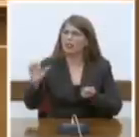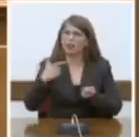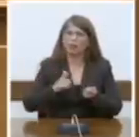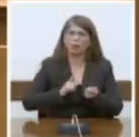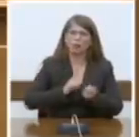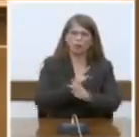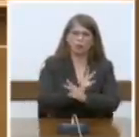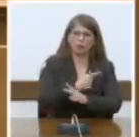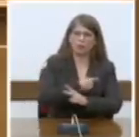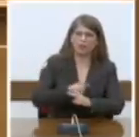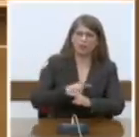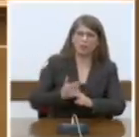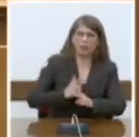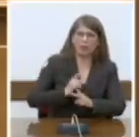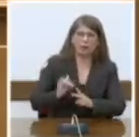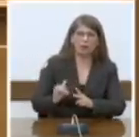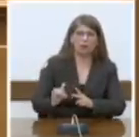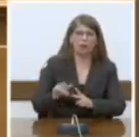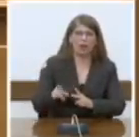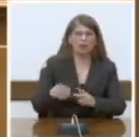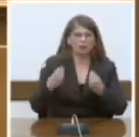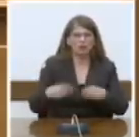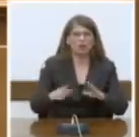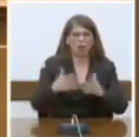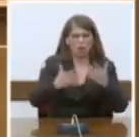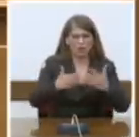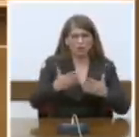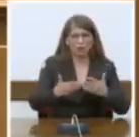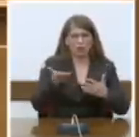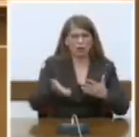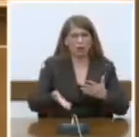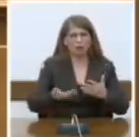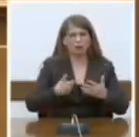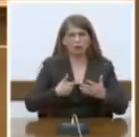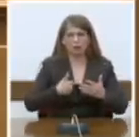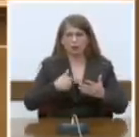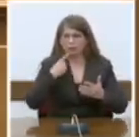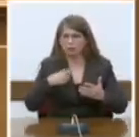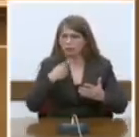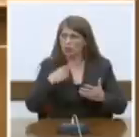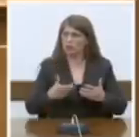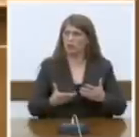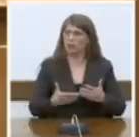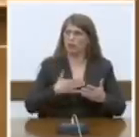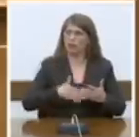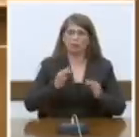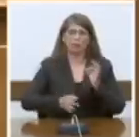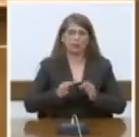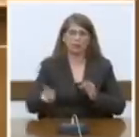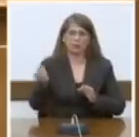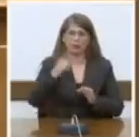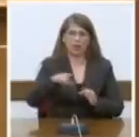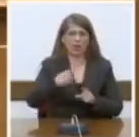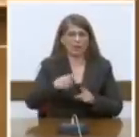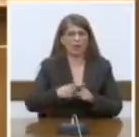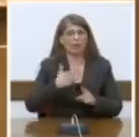σας. Μιλάμε για ένα κακόβουλο λογισμικό. Αυτό όμως εμάς μας προσβάλλει. Θέλουμε να συζητήσουμε για μια άλλη Ελλάδα. Και ειλικρινά θέλω να συζητήσουμε για κάτι